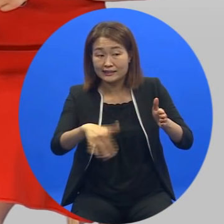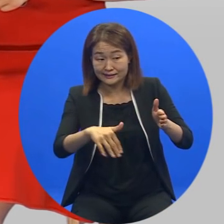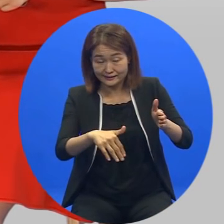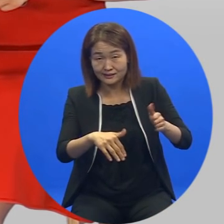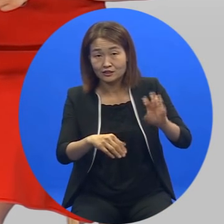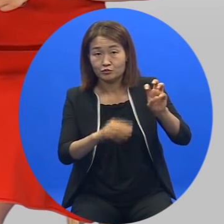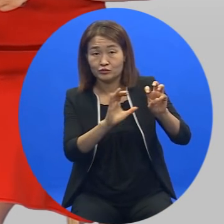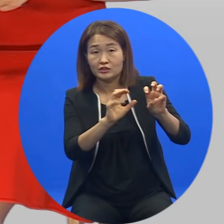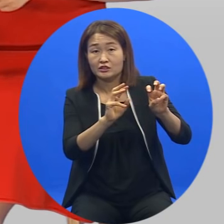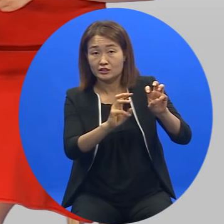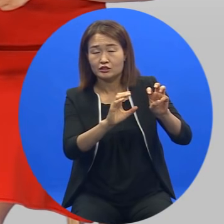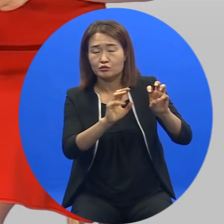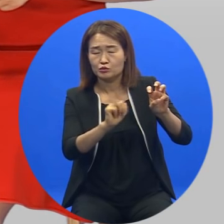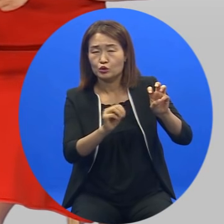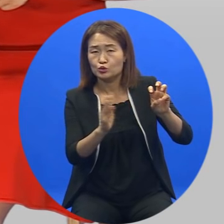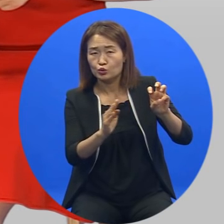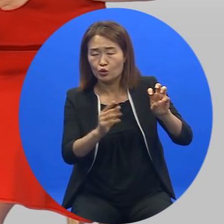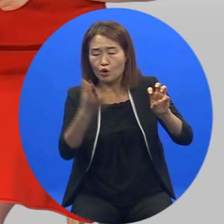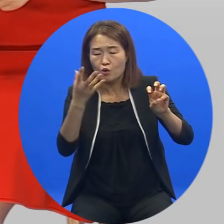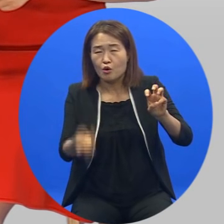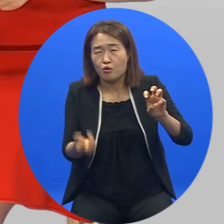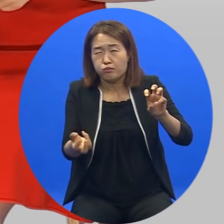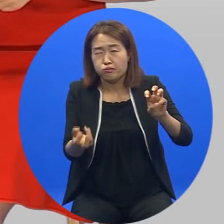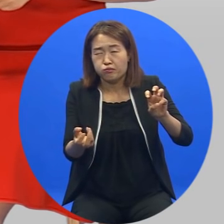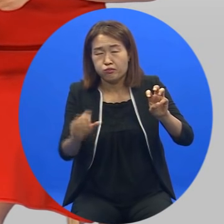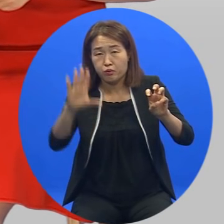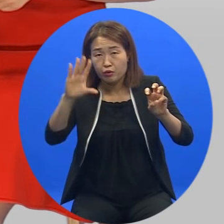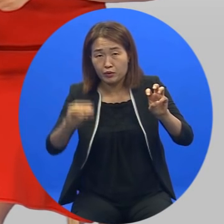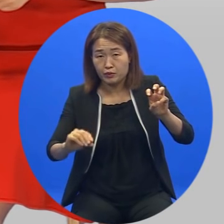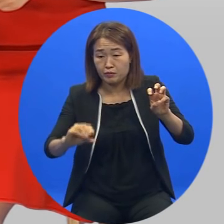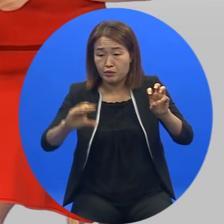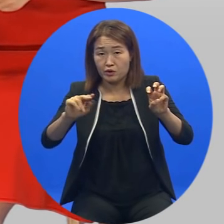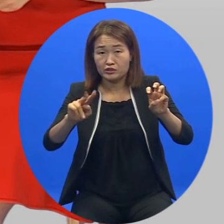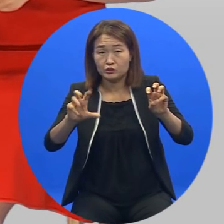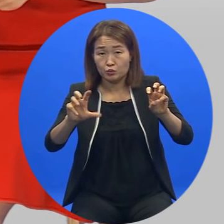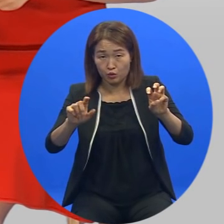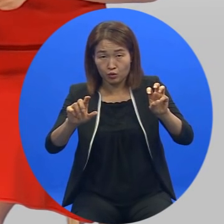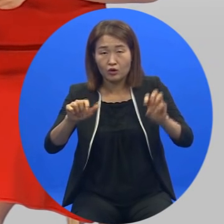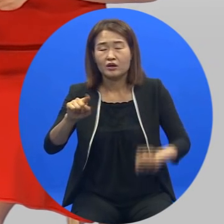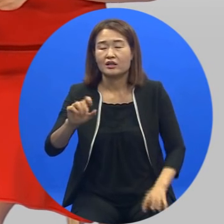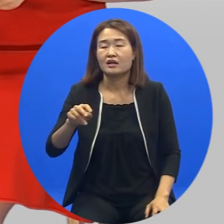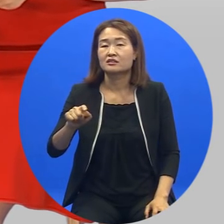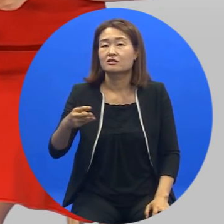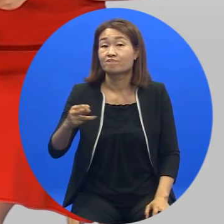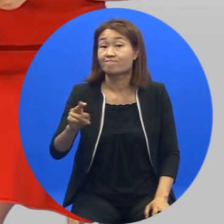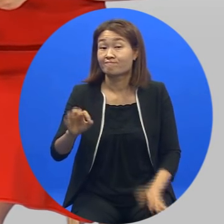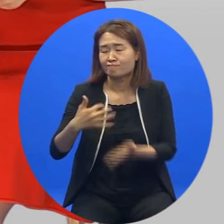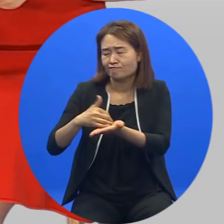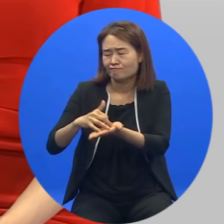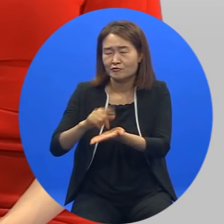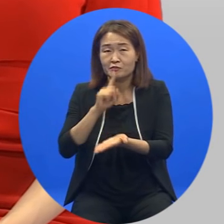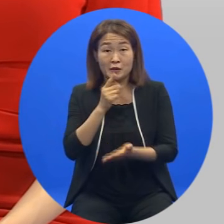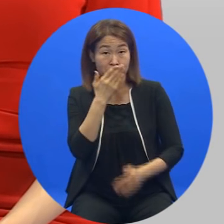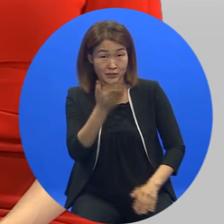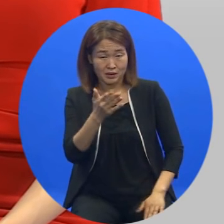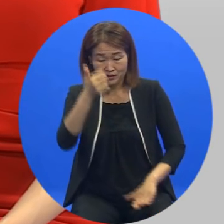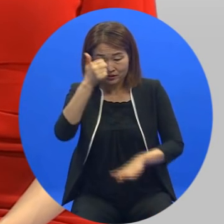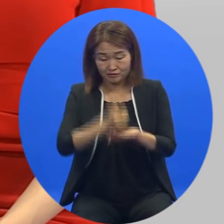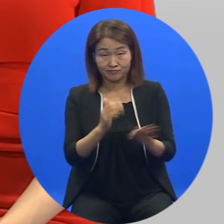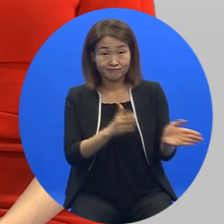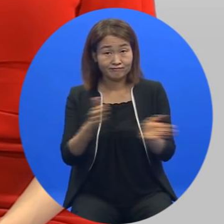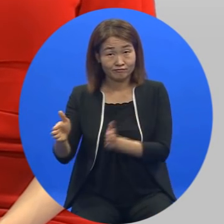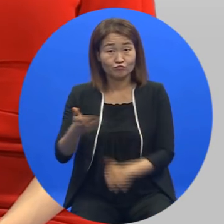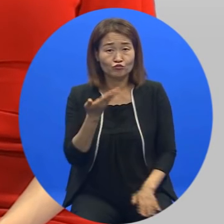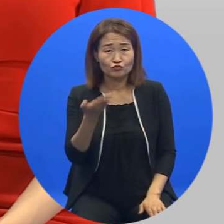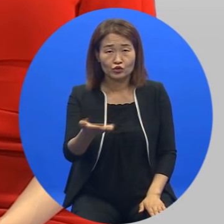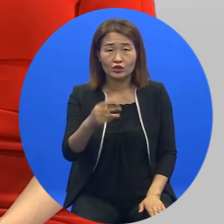측정한 30cm의 적설량은 눈을 녹인 후 약 25mm의 강설량으로 측정할 수 있습니다. 자, 마지막으로